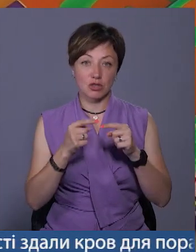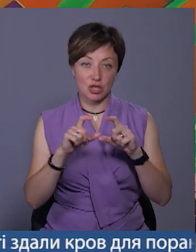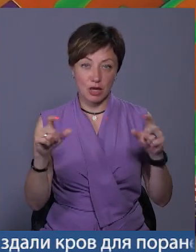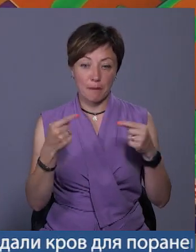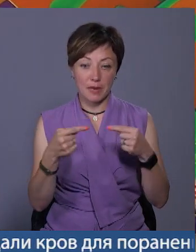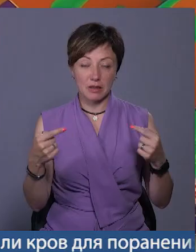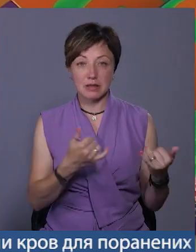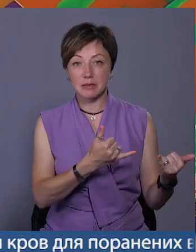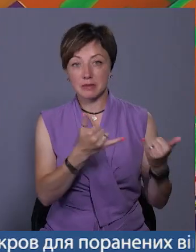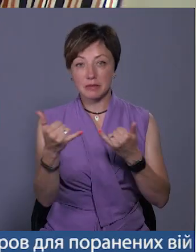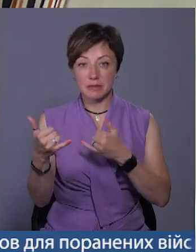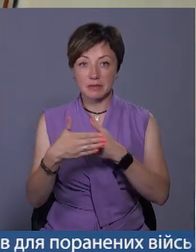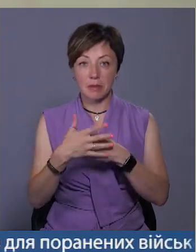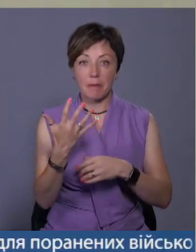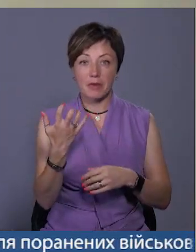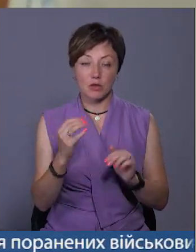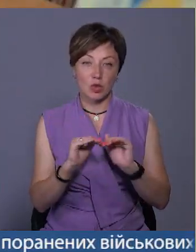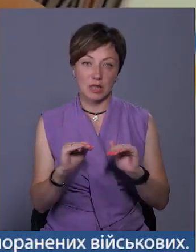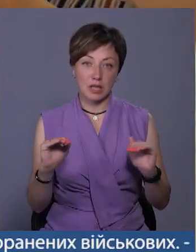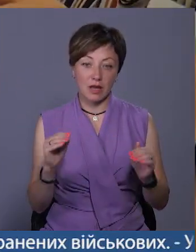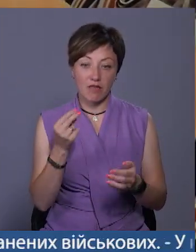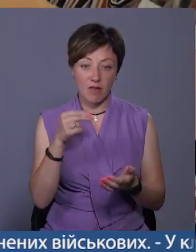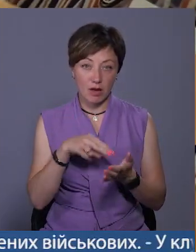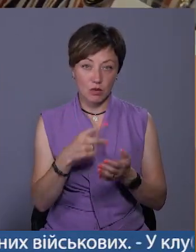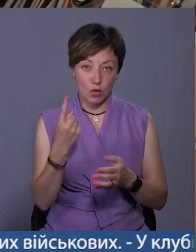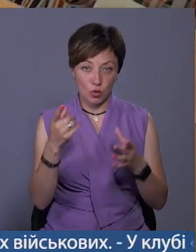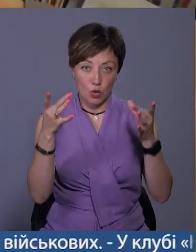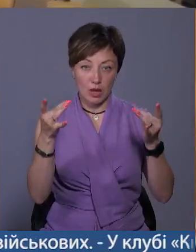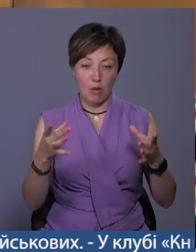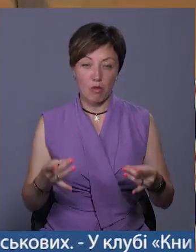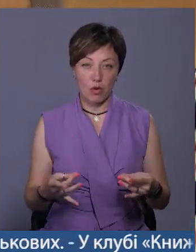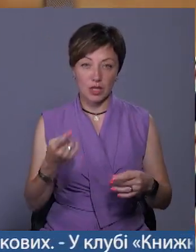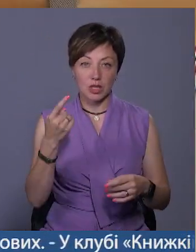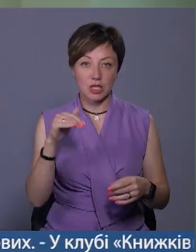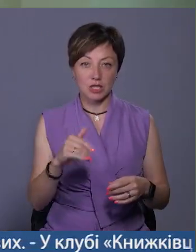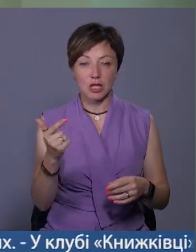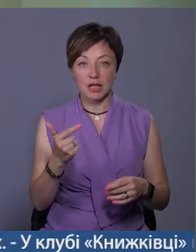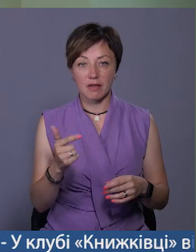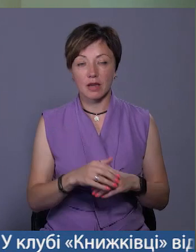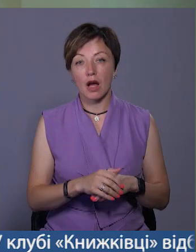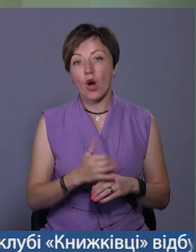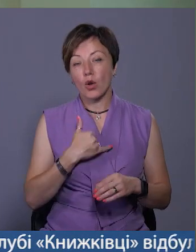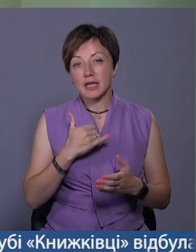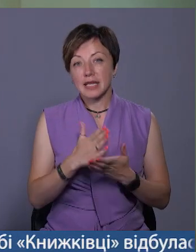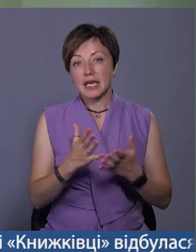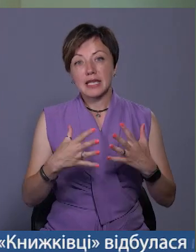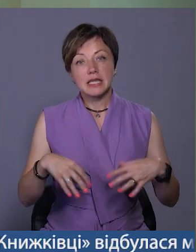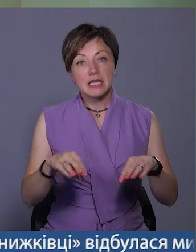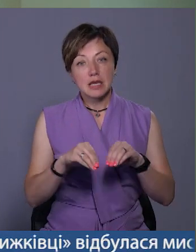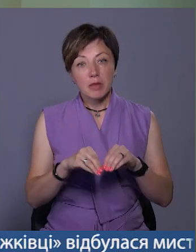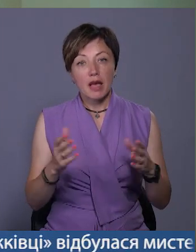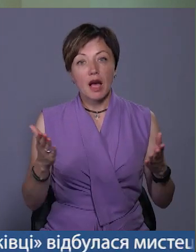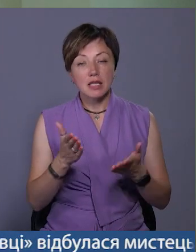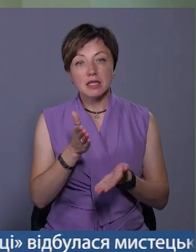планують забезпечити близько 500 дітей. Вартість одного набору сягає 1000 гривень. У нас є сім'ї, саме